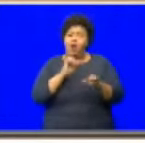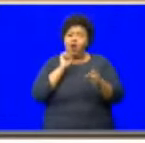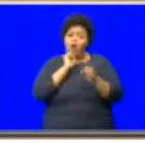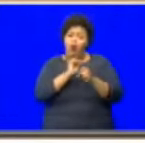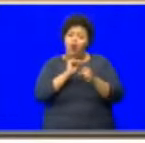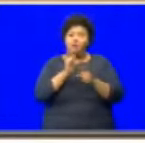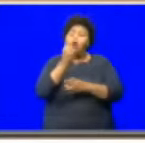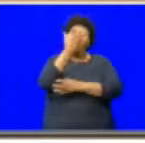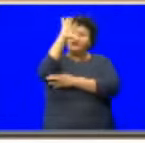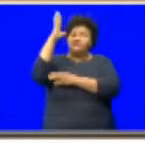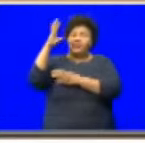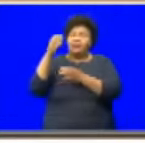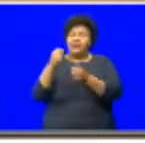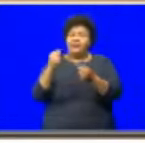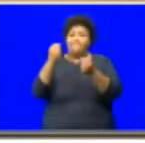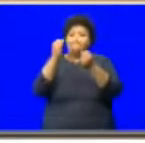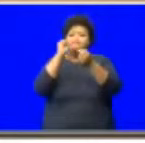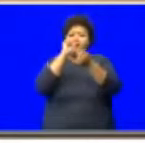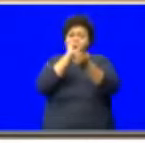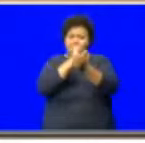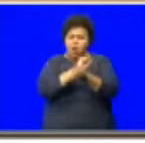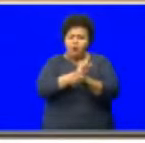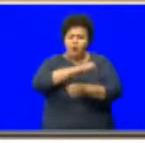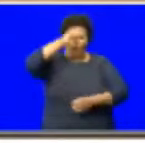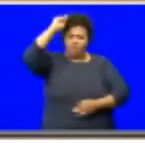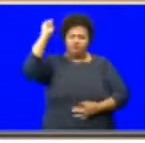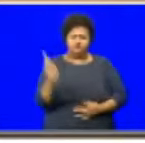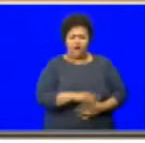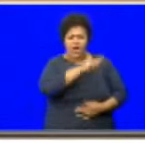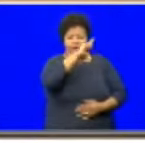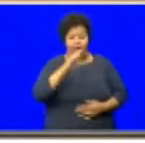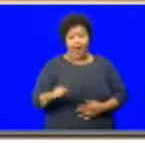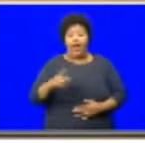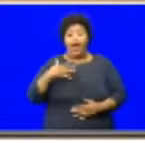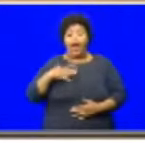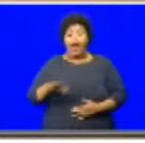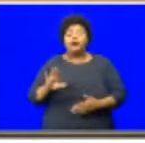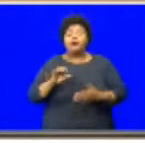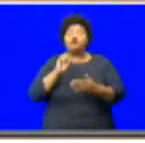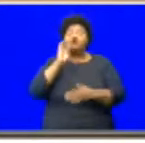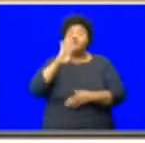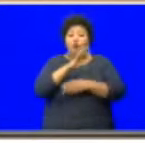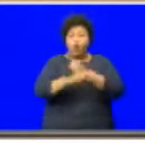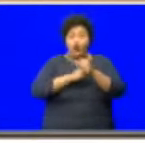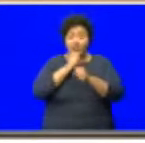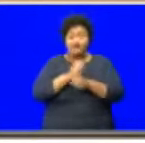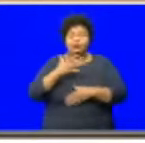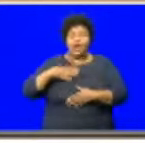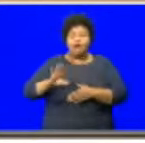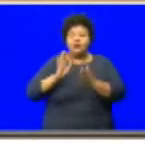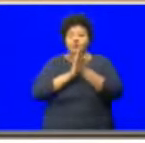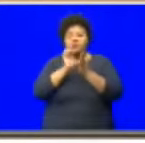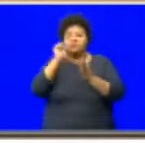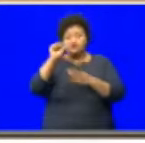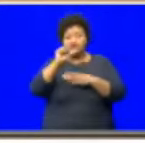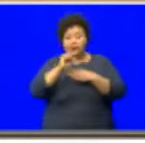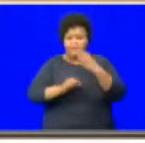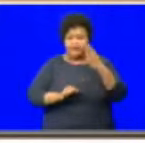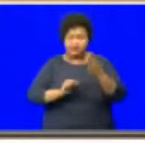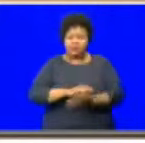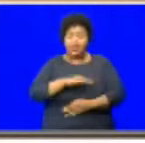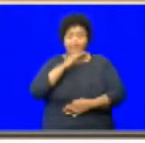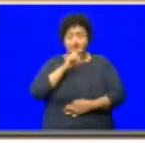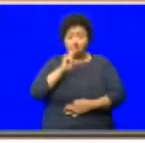labancane lomnye unetinyanga letingu-16 lomnye uneminyaka lemine wabagcumisela kuto letihoshi. Singemaphoyisa